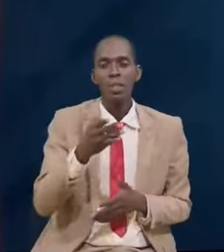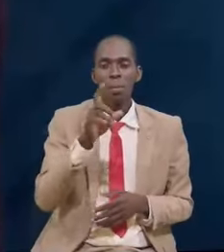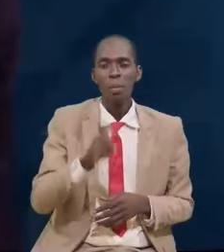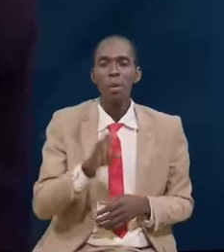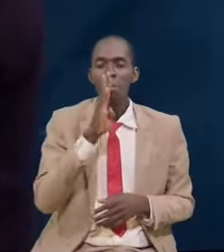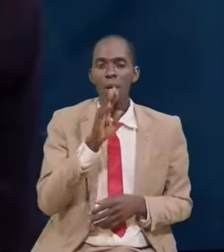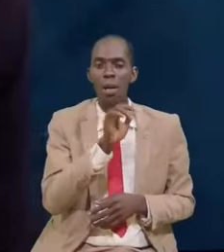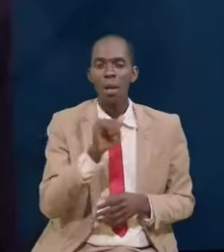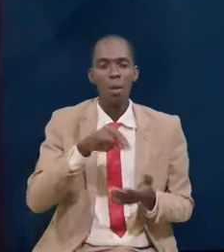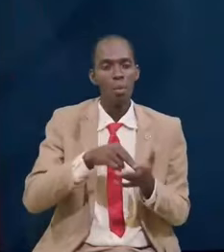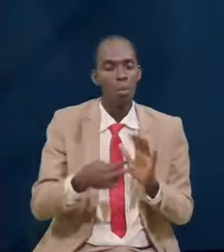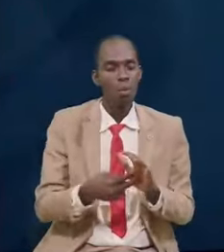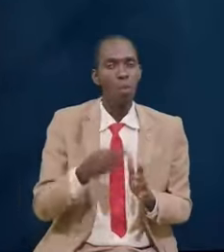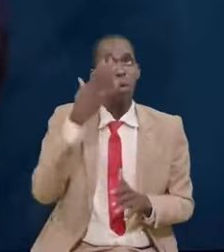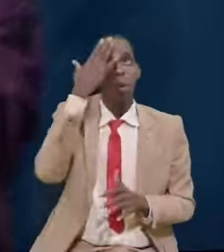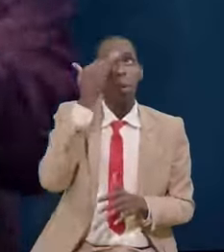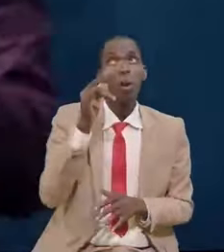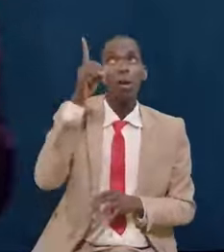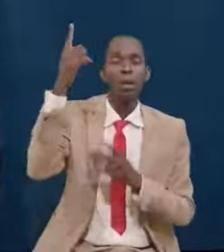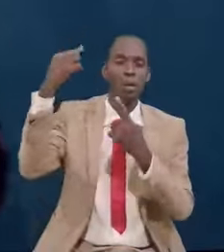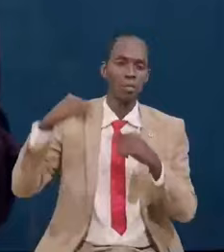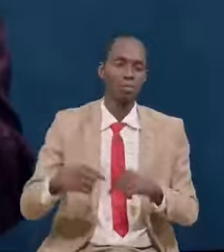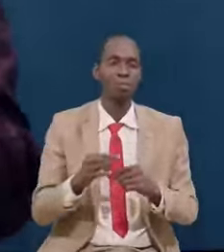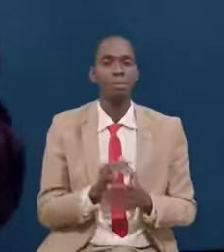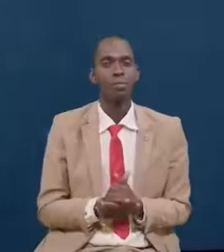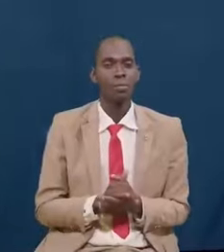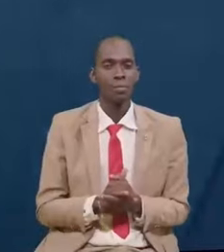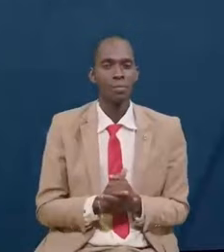Et il y a un objectif pour lequel, un but pour lequel il est venu.